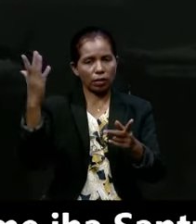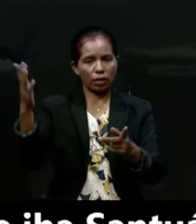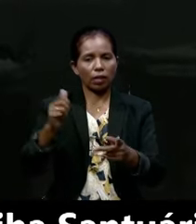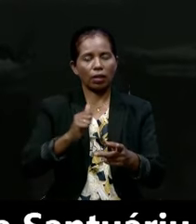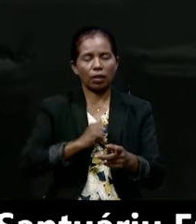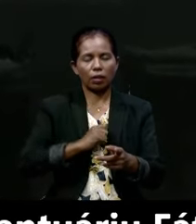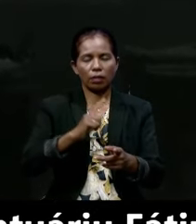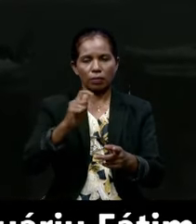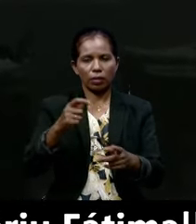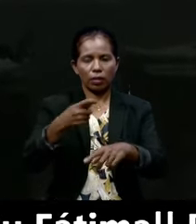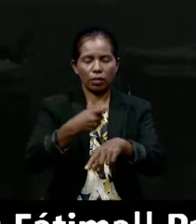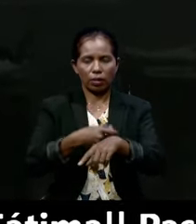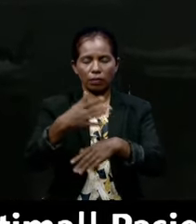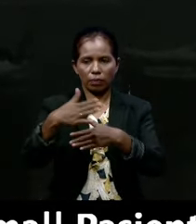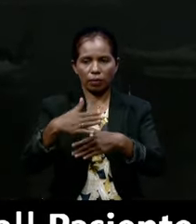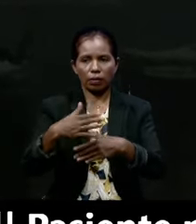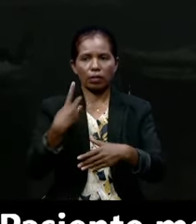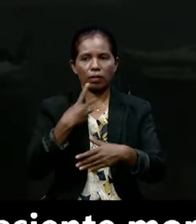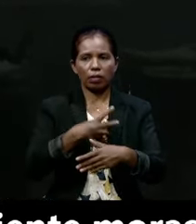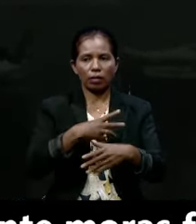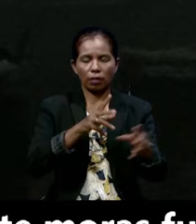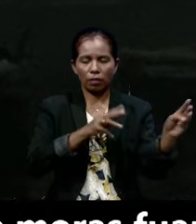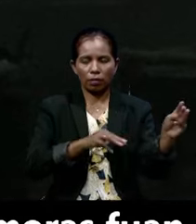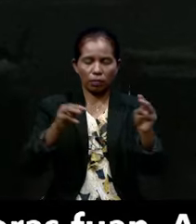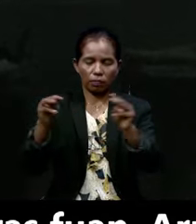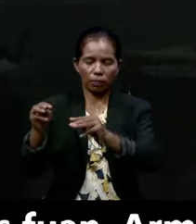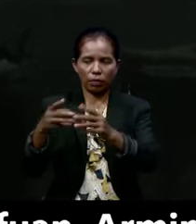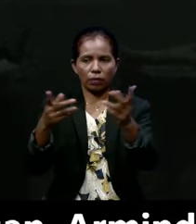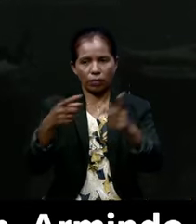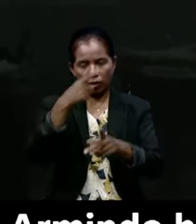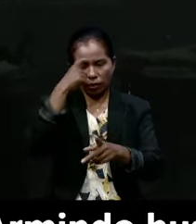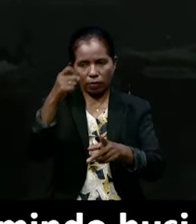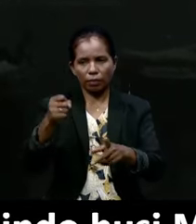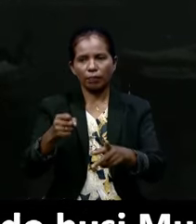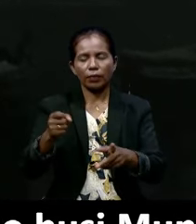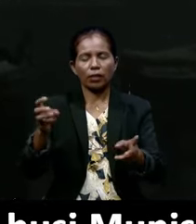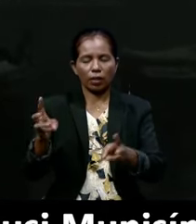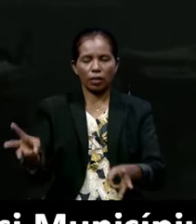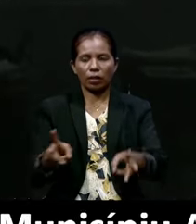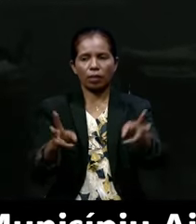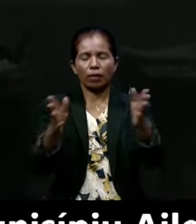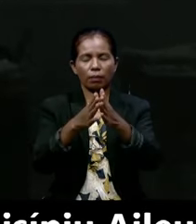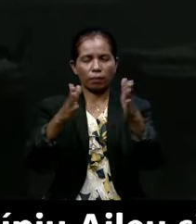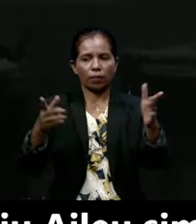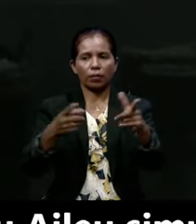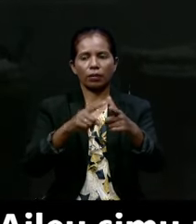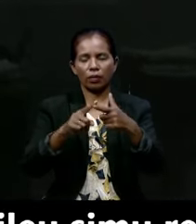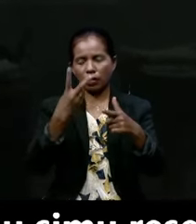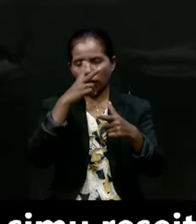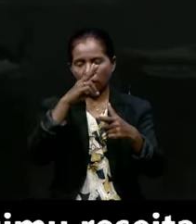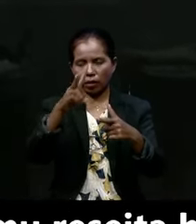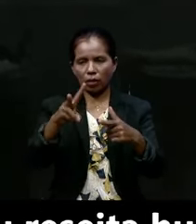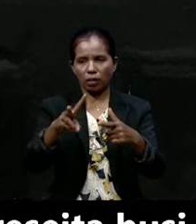iha tempo bisik ami atu muda tia patin lisu ne tama nia ia protokolu pois ia ba itahare